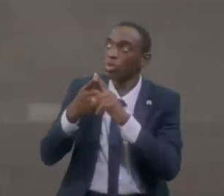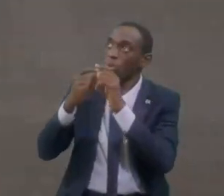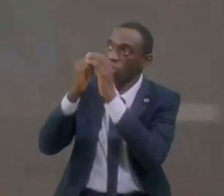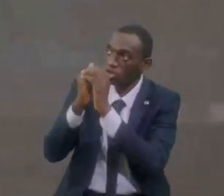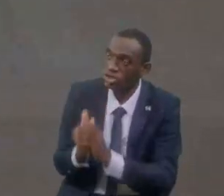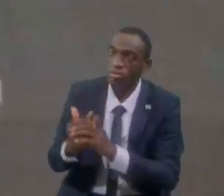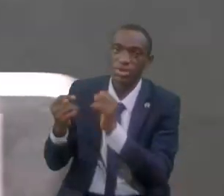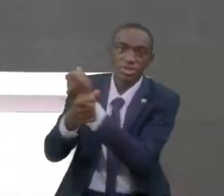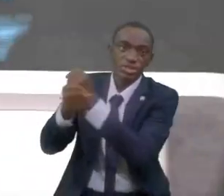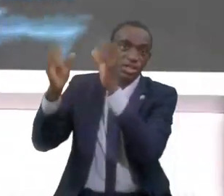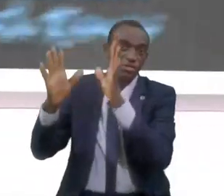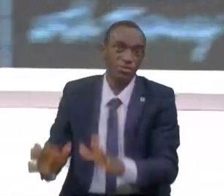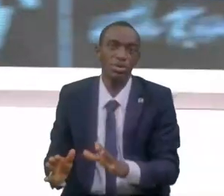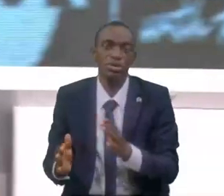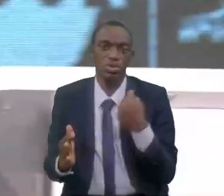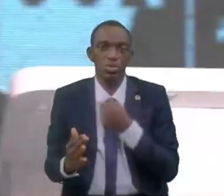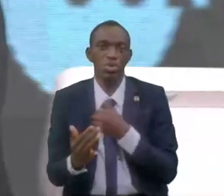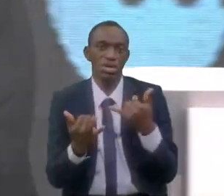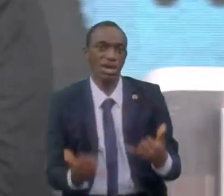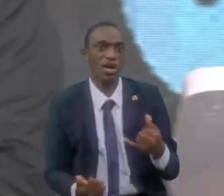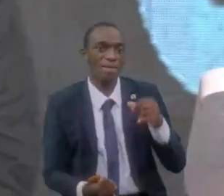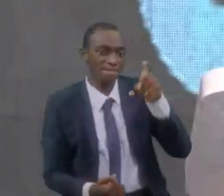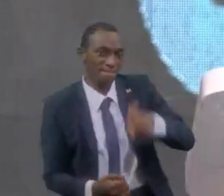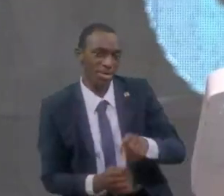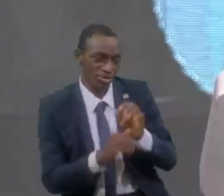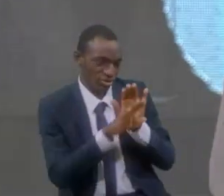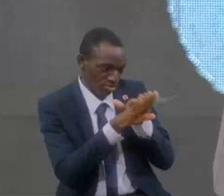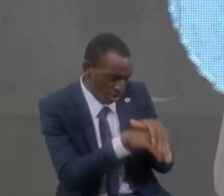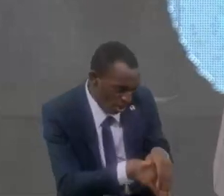au lieu d'adorer le Seigneur, maintenant tu dois fléchir